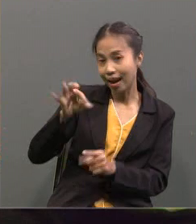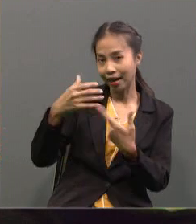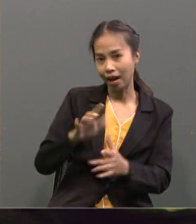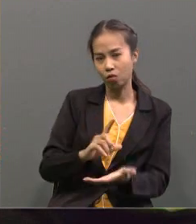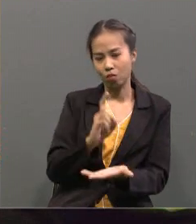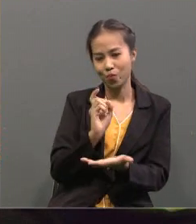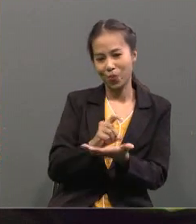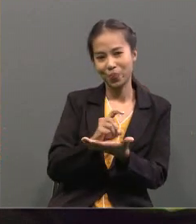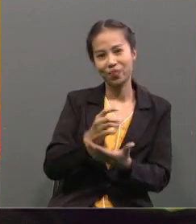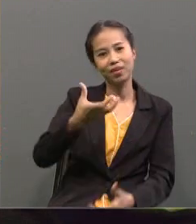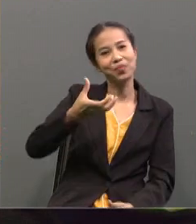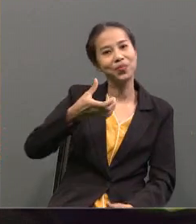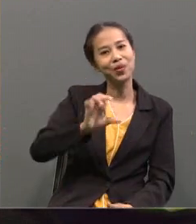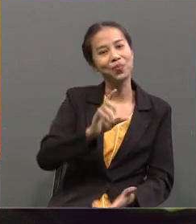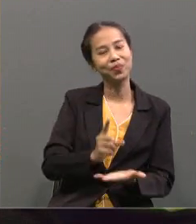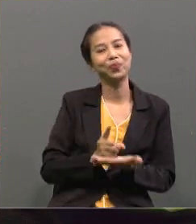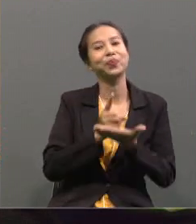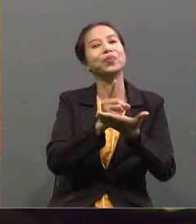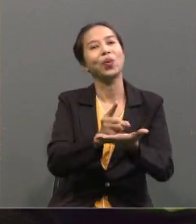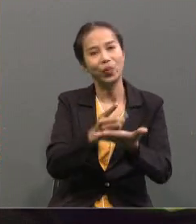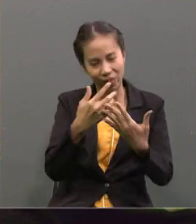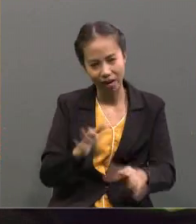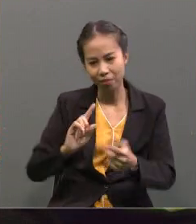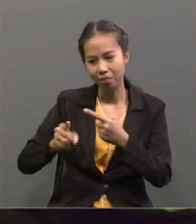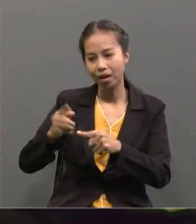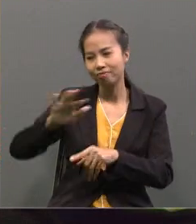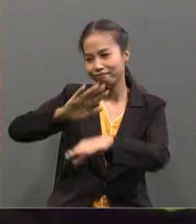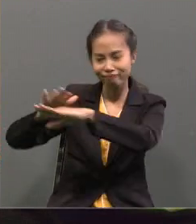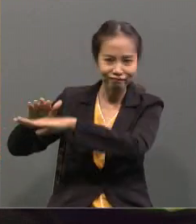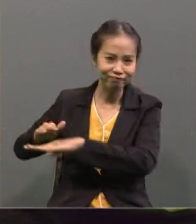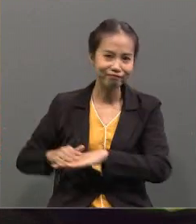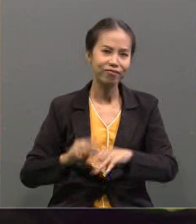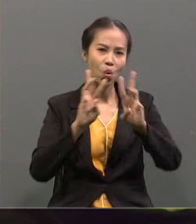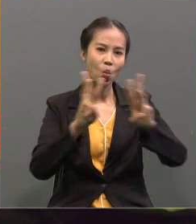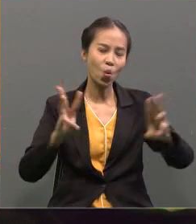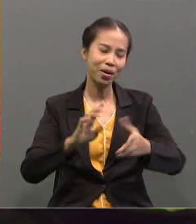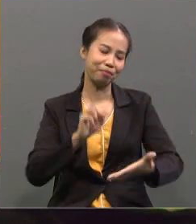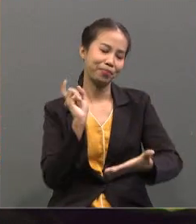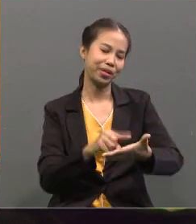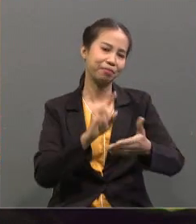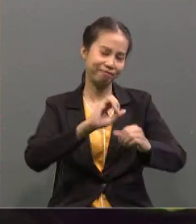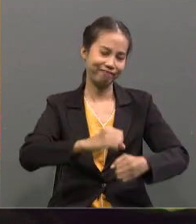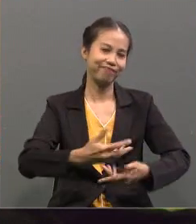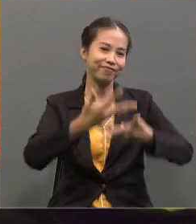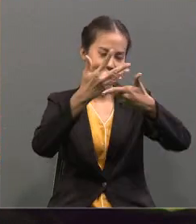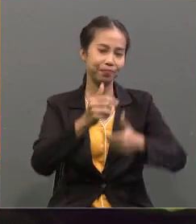สามารถแชร์ลงโซเชียลชวนให้เพื่อนเพื่อนร่วมลอยกระทงได้ด้วยกันได้นะครับที่เว็บไซต์คือ